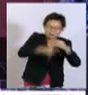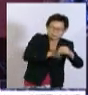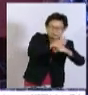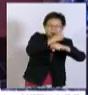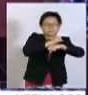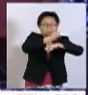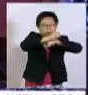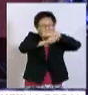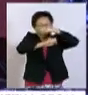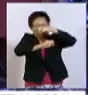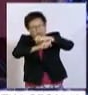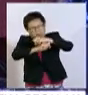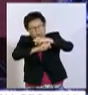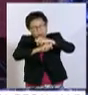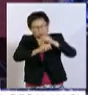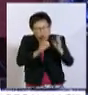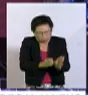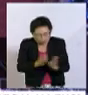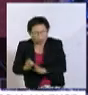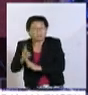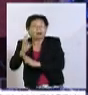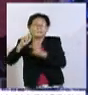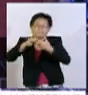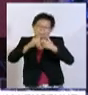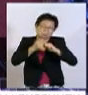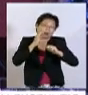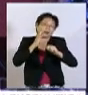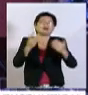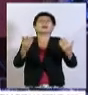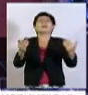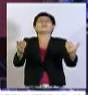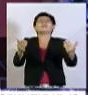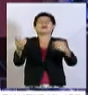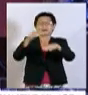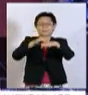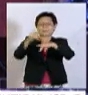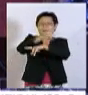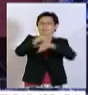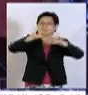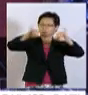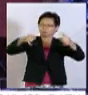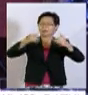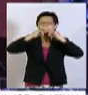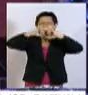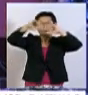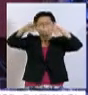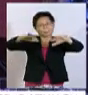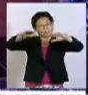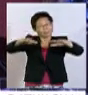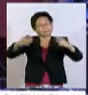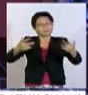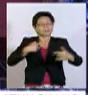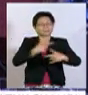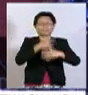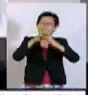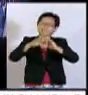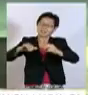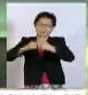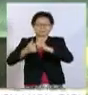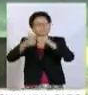penstrukturan isu air ini, alhamdulillah hari ini pada hari Jumaat yang penuh barakat, kita telah menemui jalan